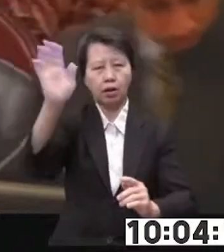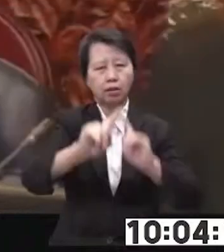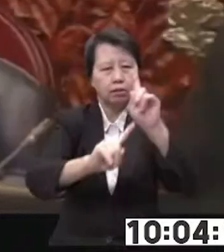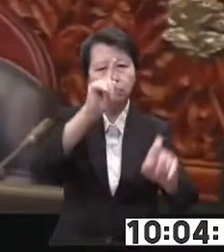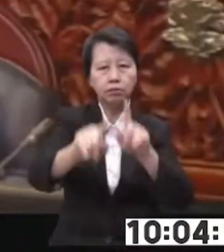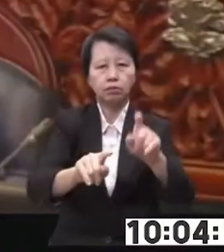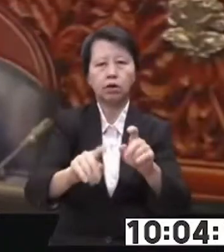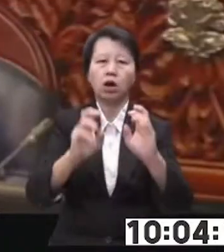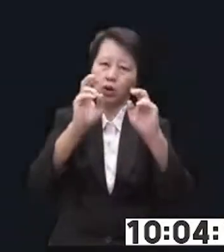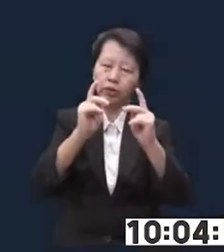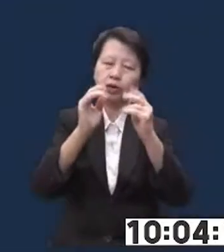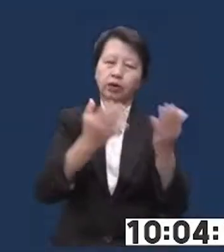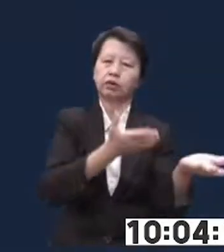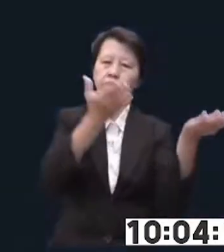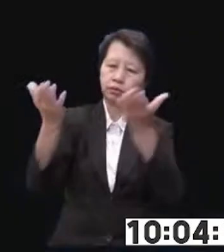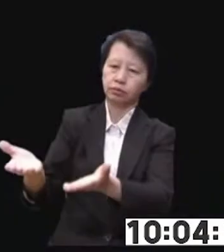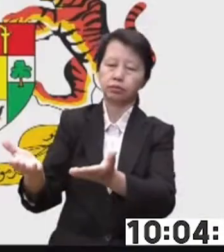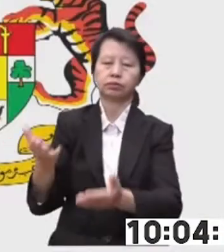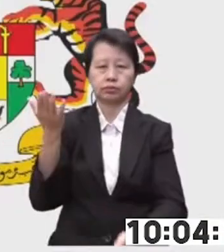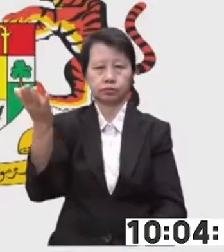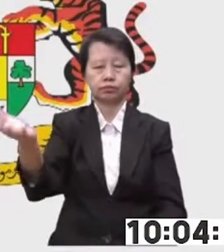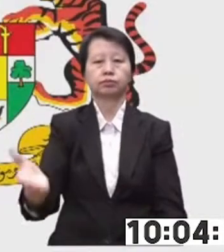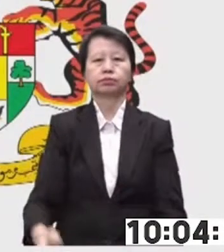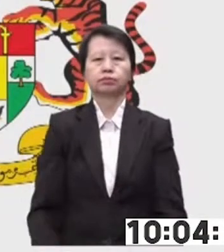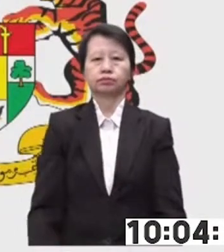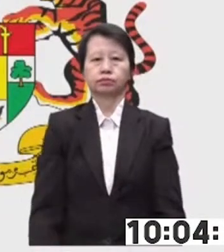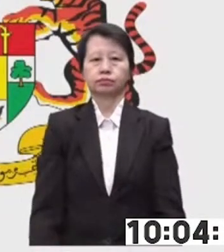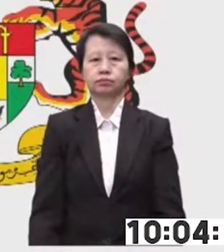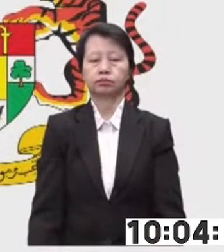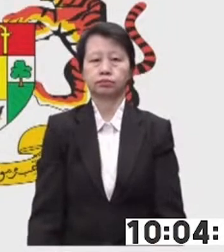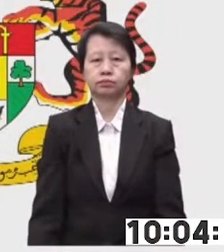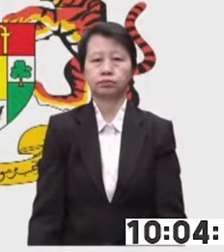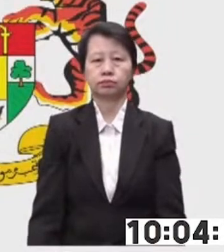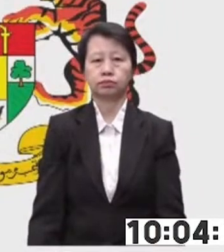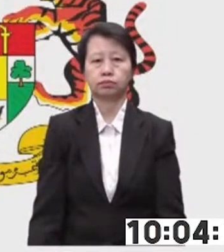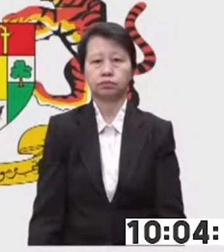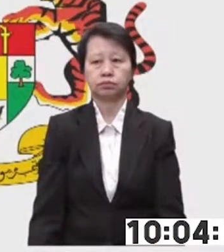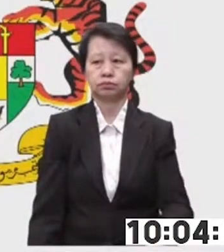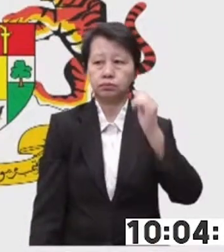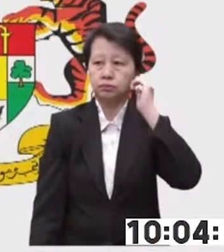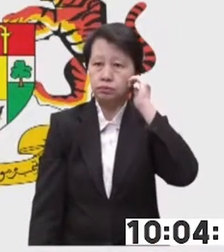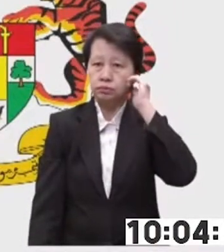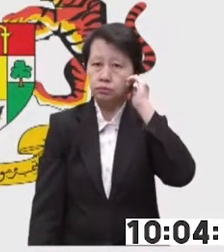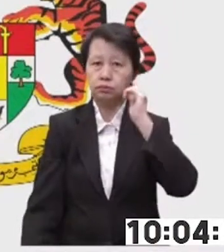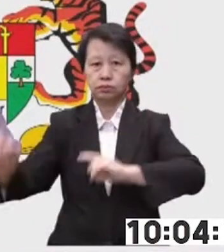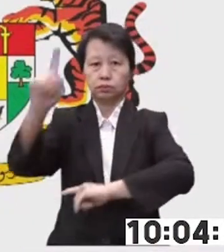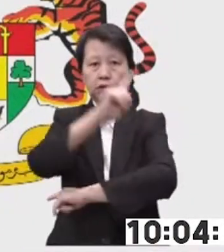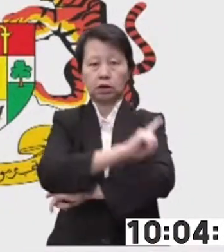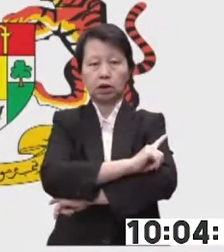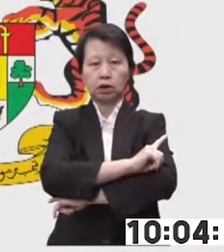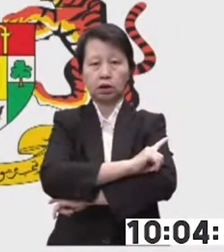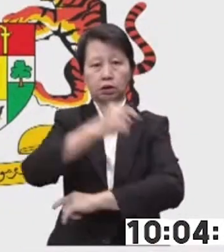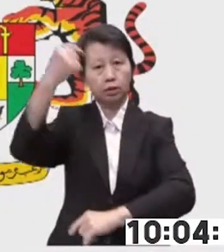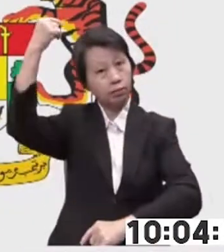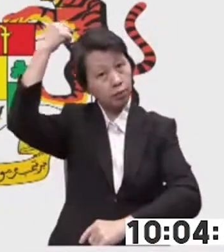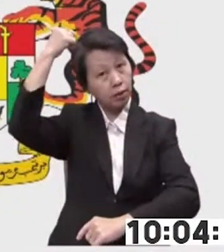Tuan speaker hari ini adalah merupakan hari mental sedunia hari mental kesihatan